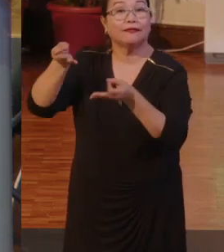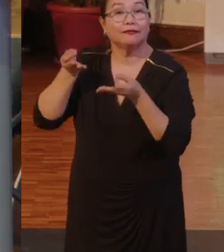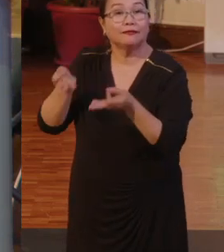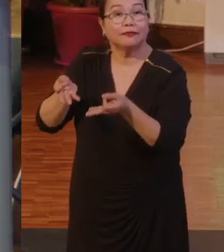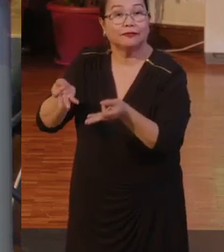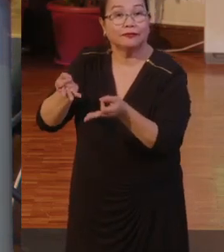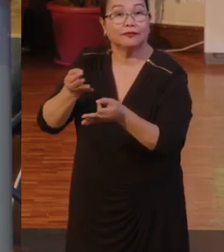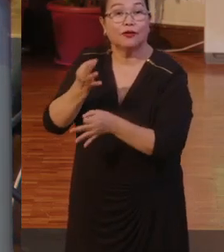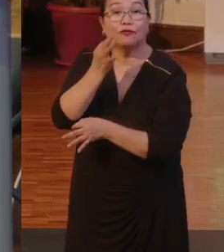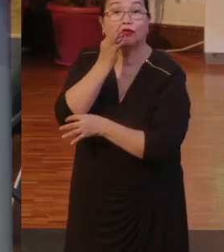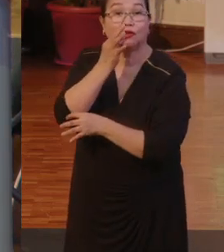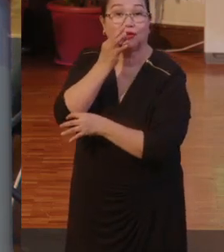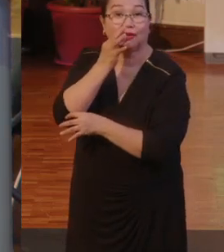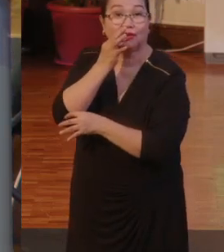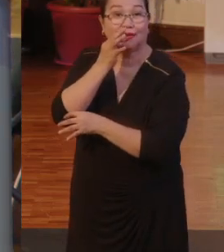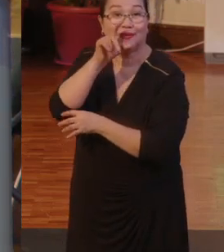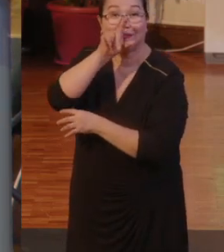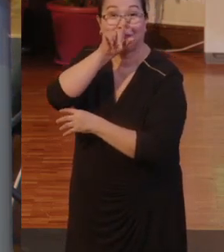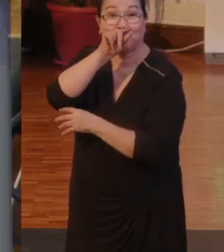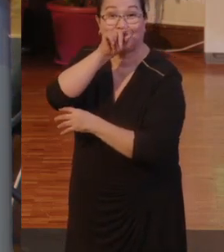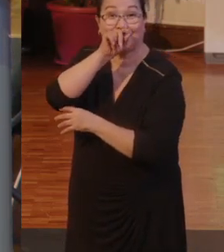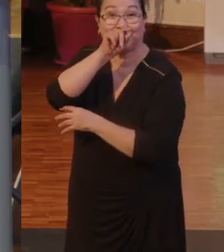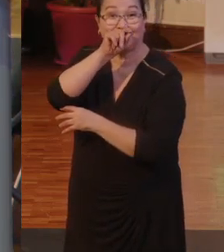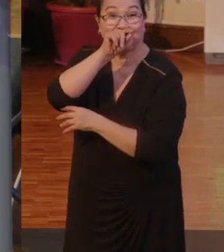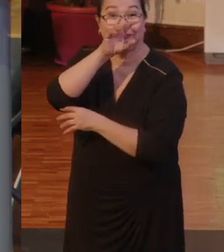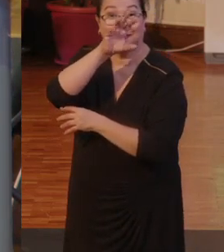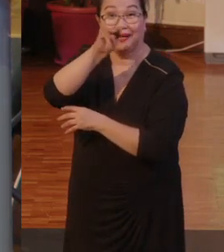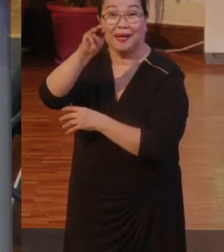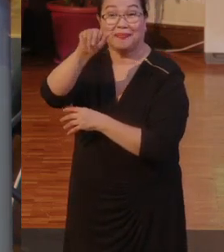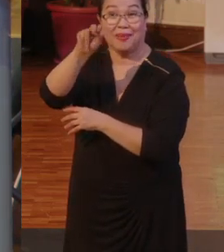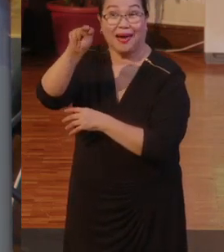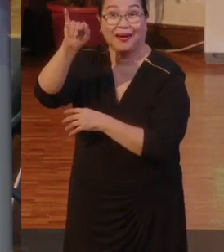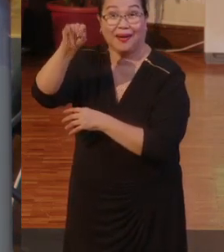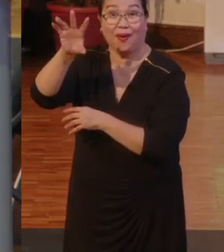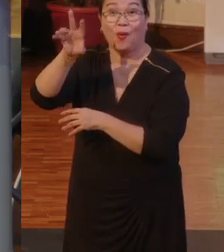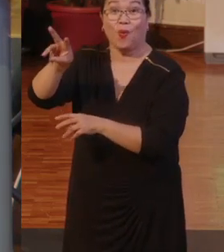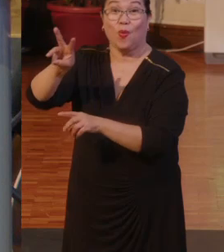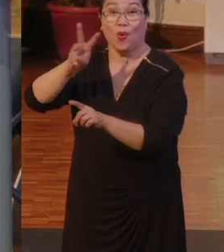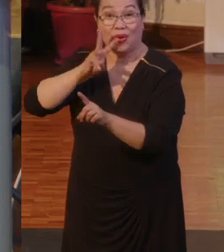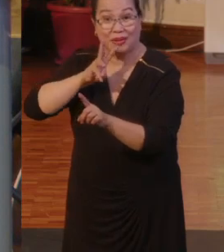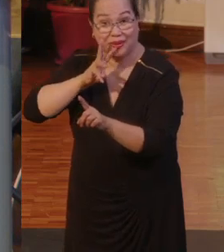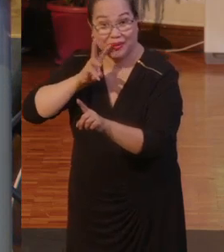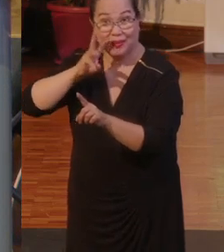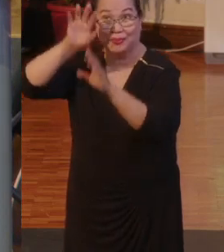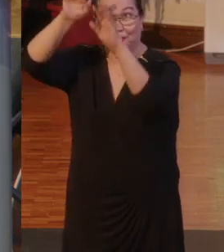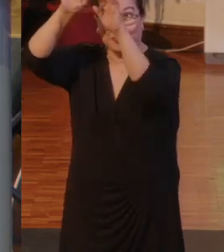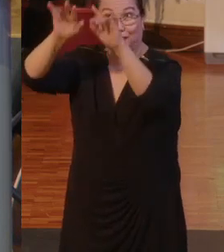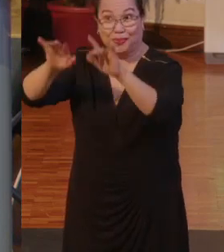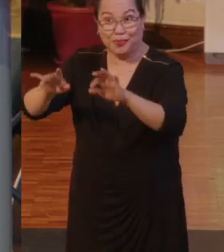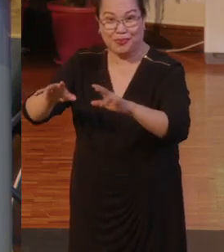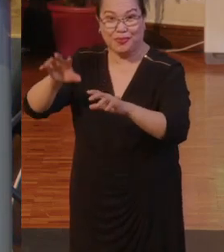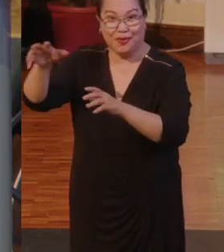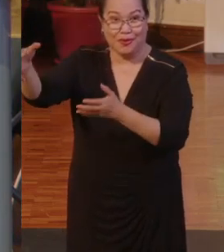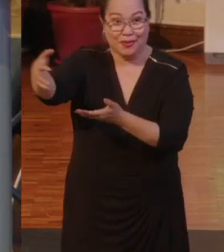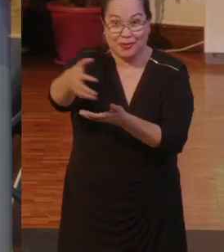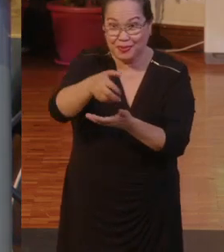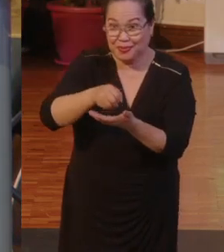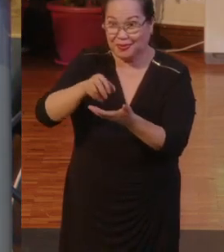Sa ilang, binigyan sila ng tubig ng Diyos. At kanyang paulit-ulit